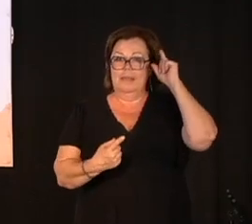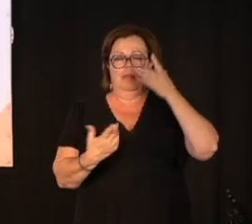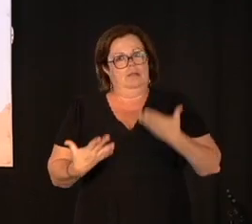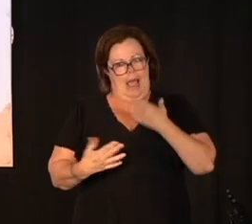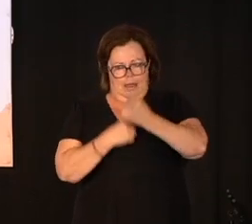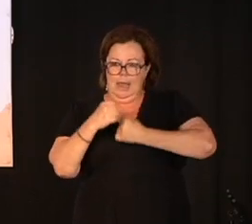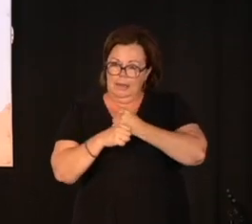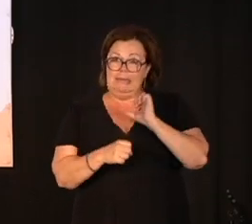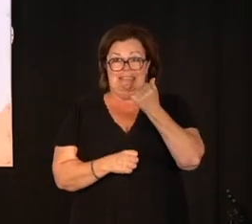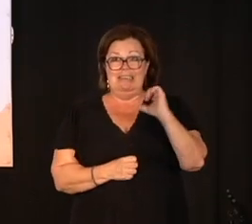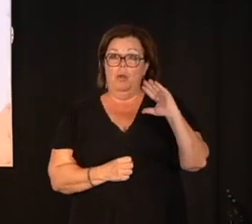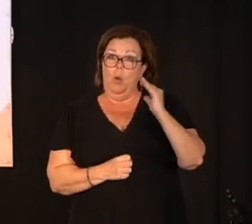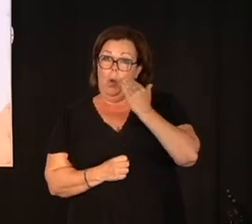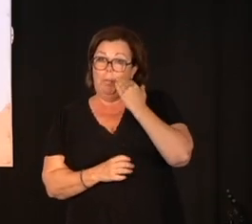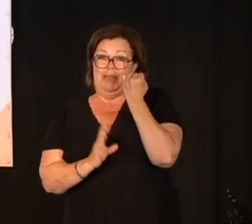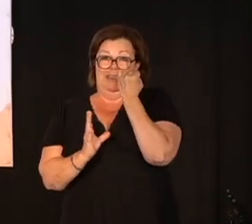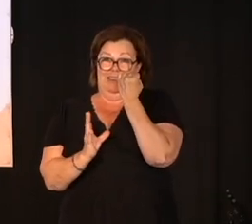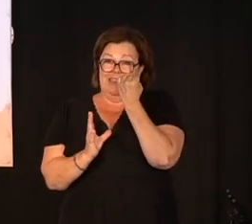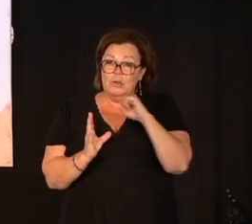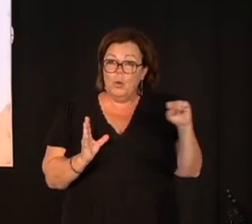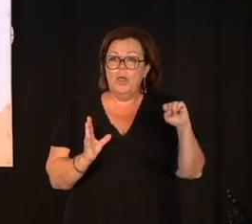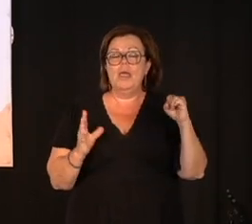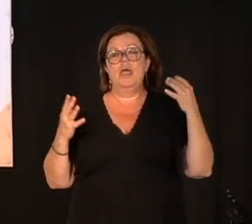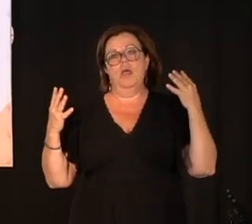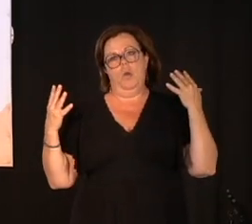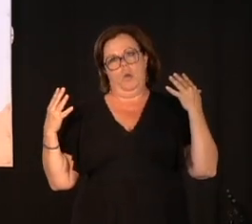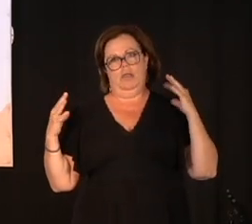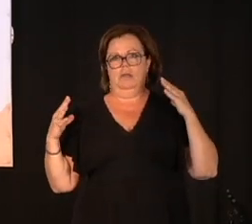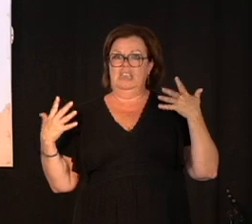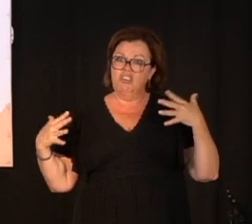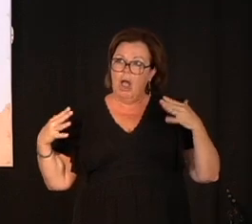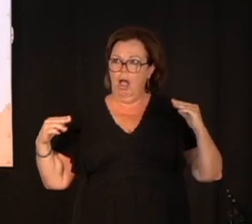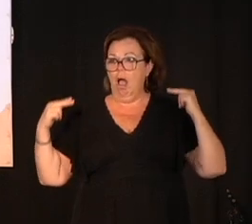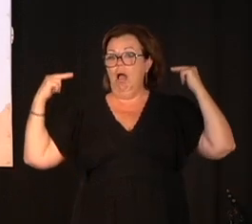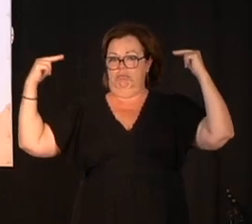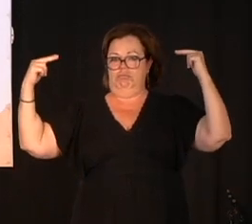et désobéissance. Donc il fallait trouver un thème qui puisse...